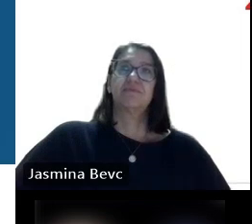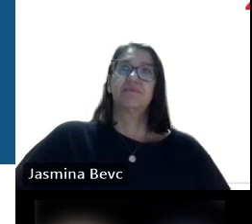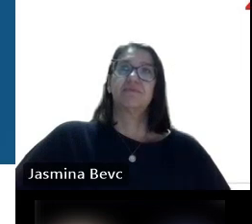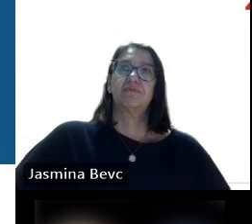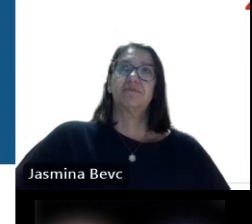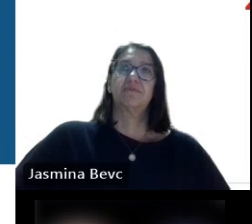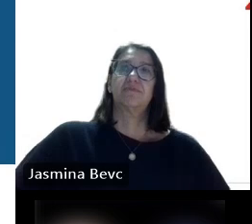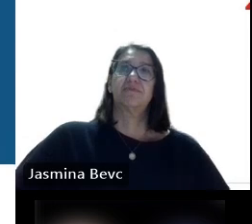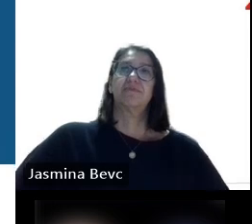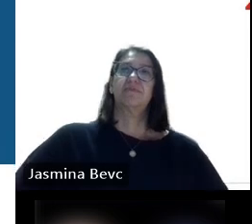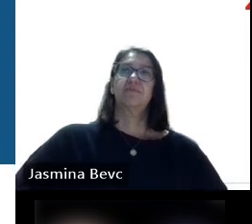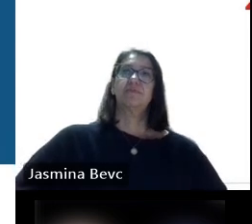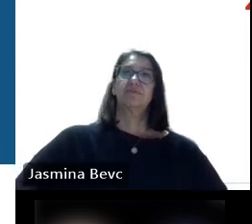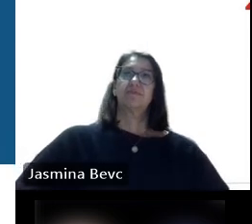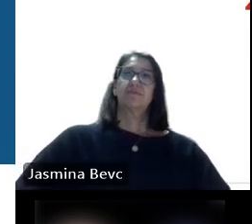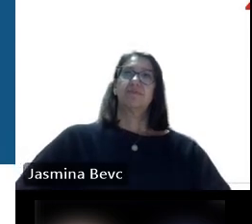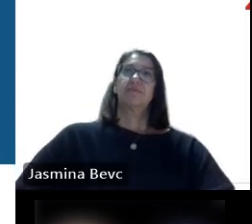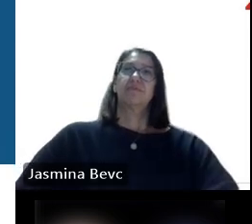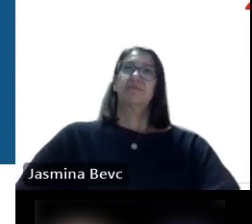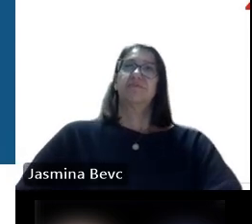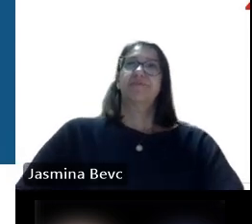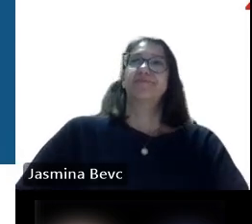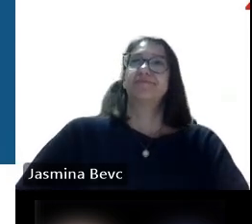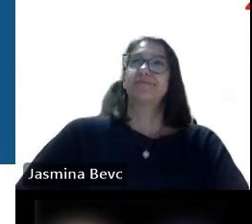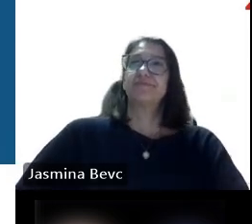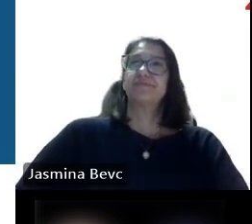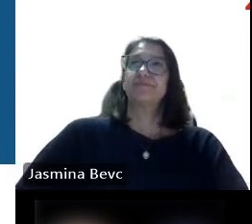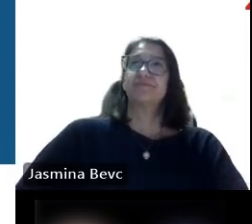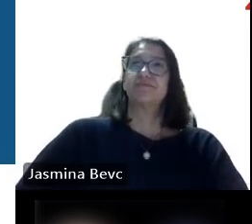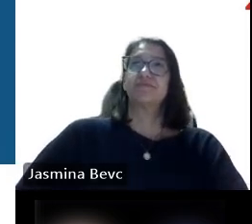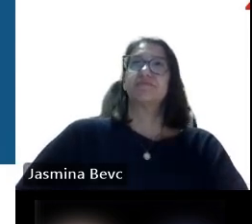na podlagi porabljenega goriva.